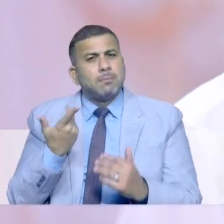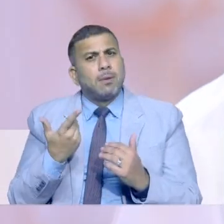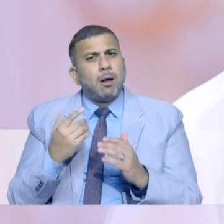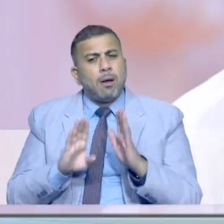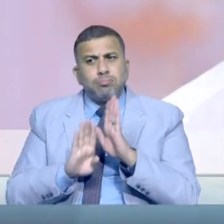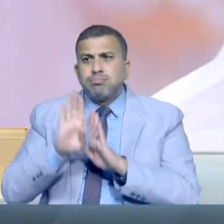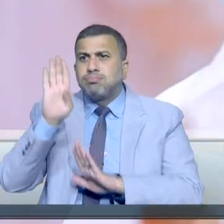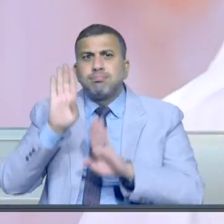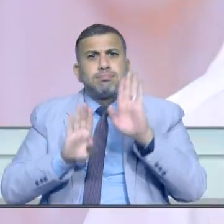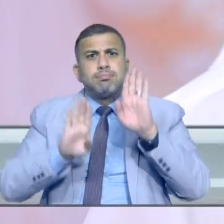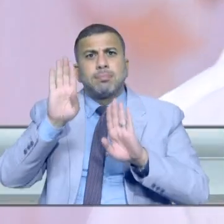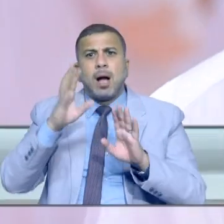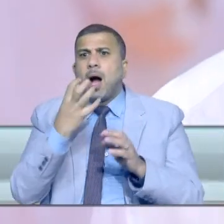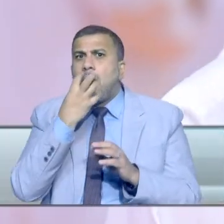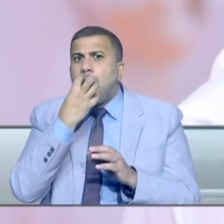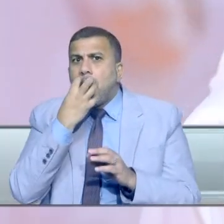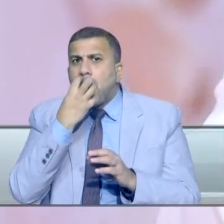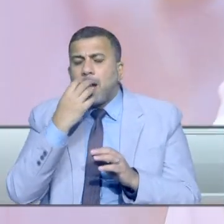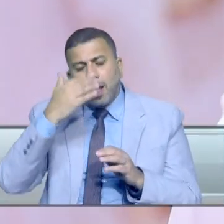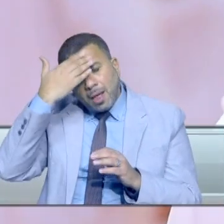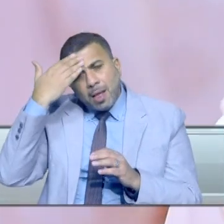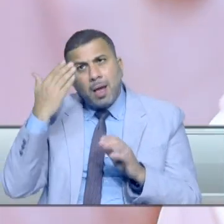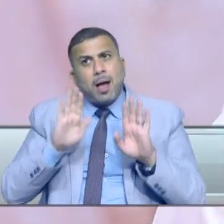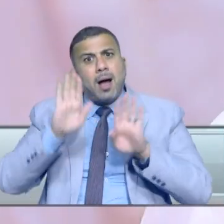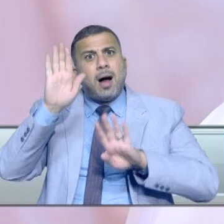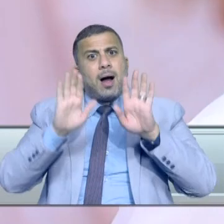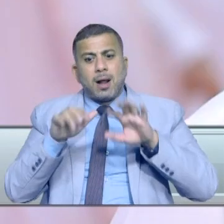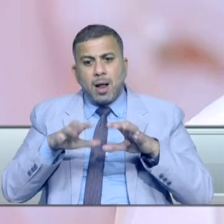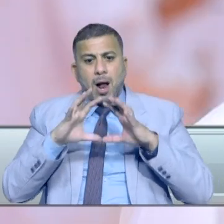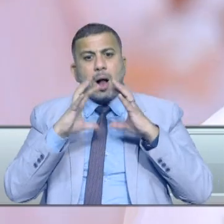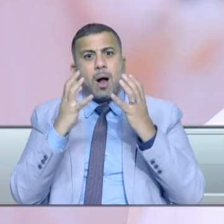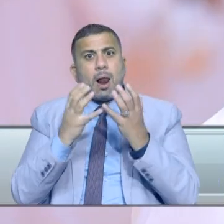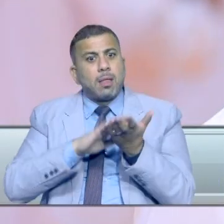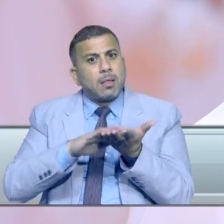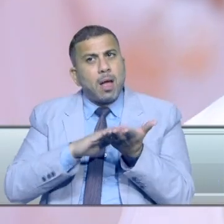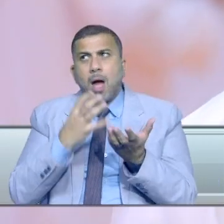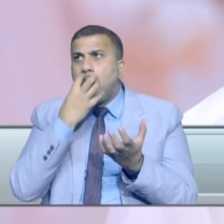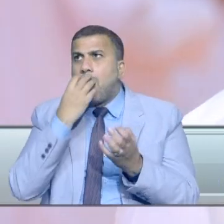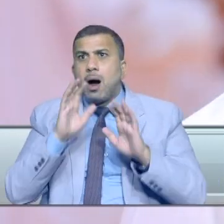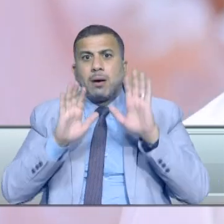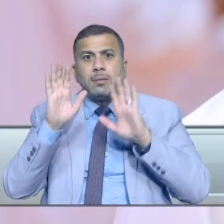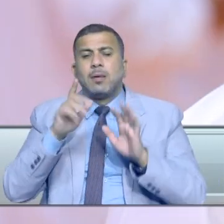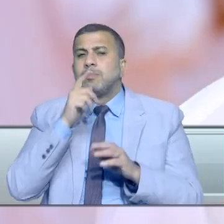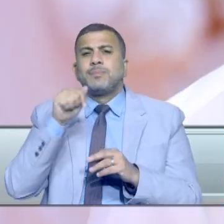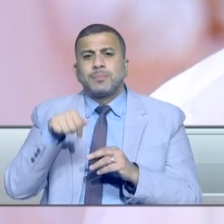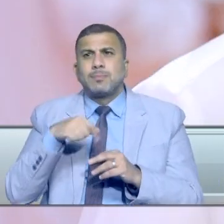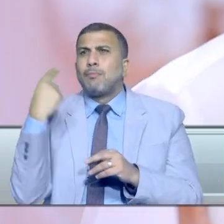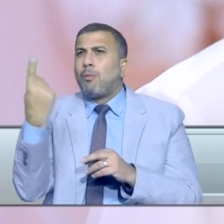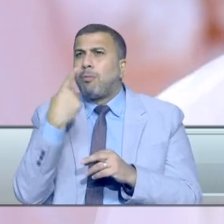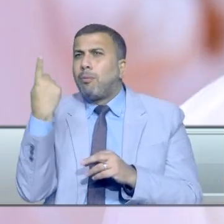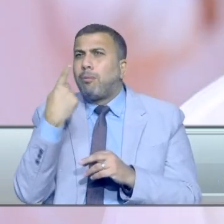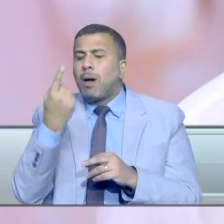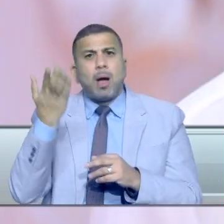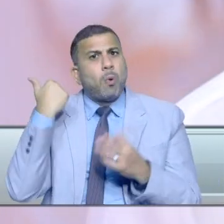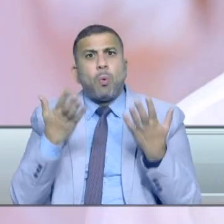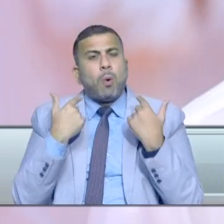غير مسبوقة لدرجات الحرارة في هذا الكوكب، كذلك نتكلم في أعاصير غير